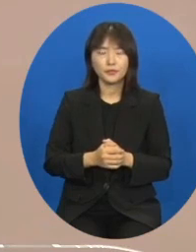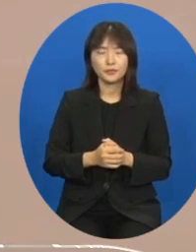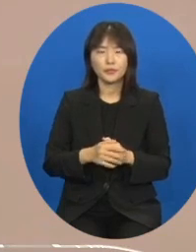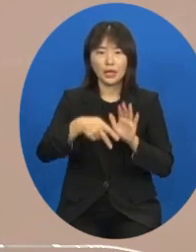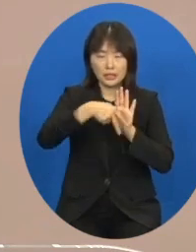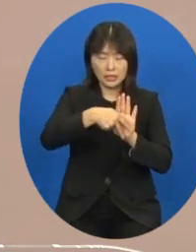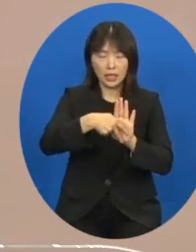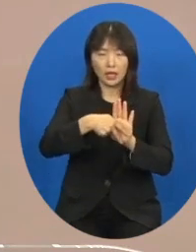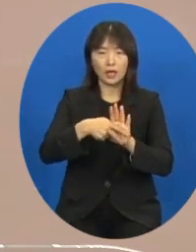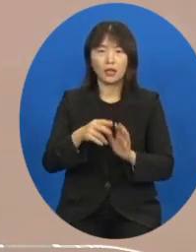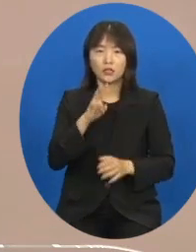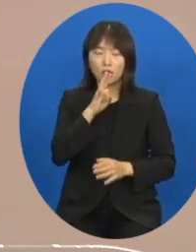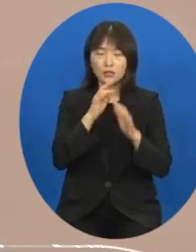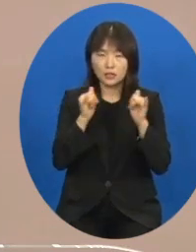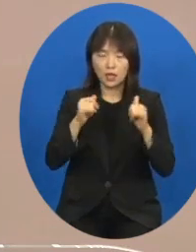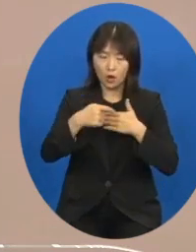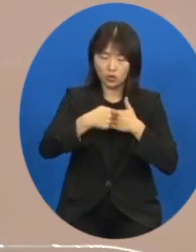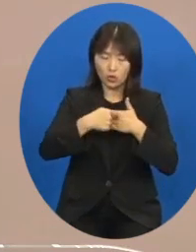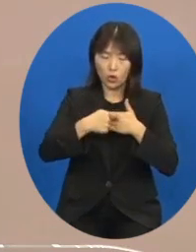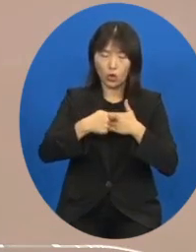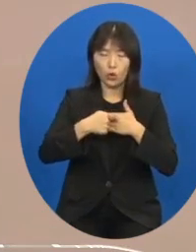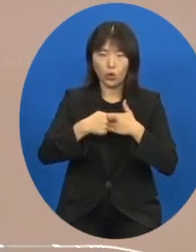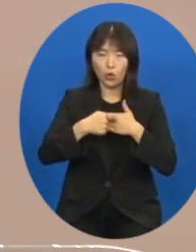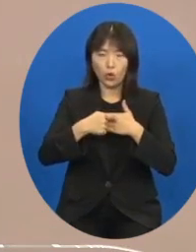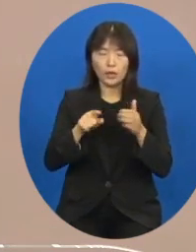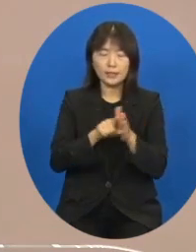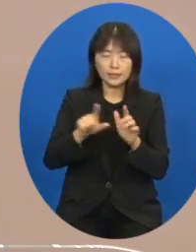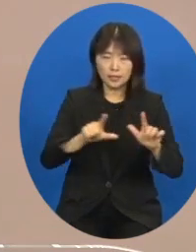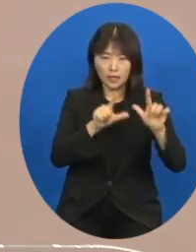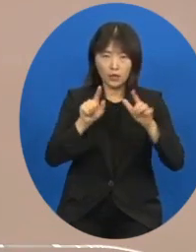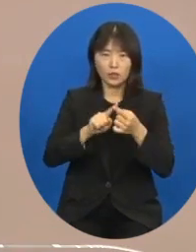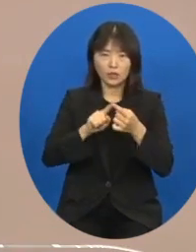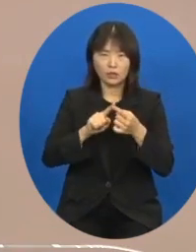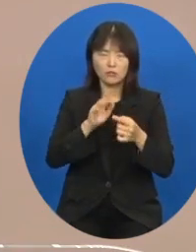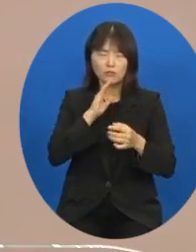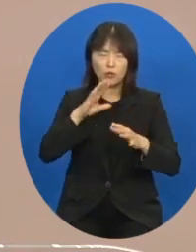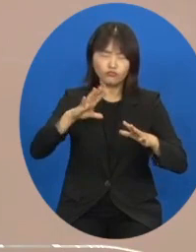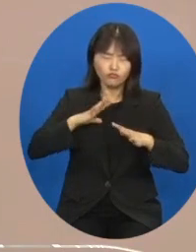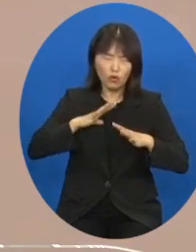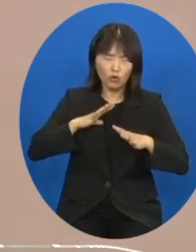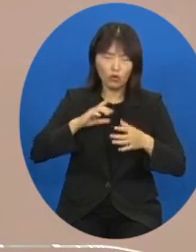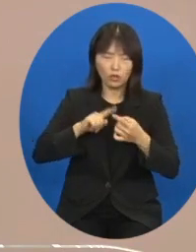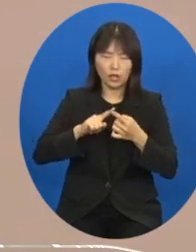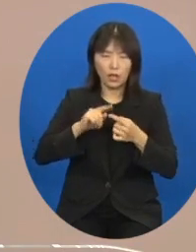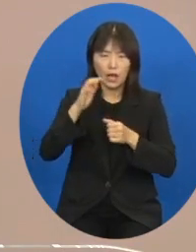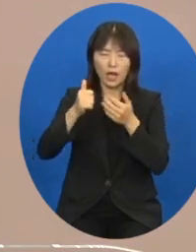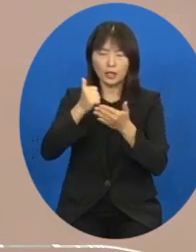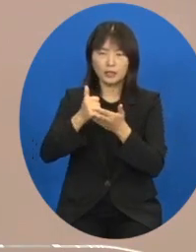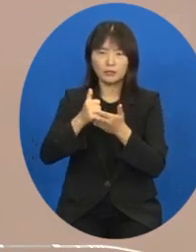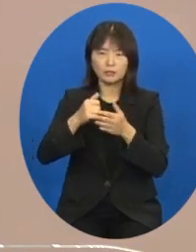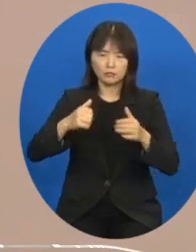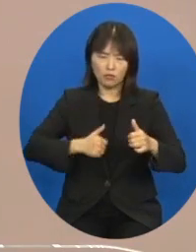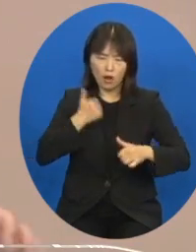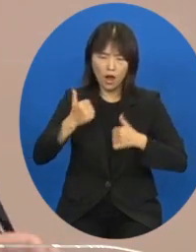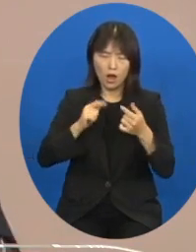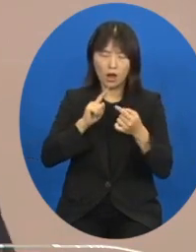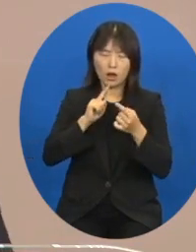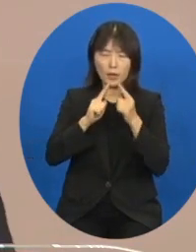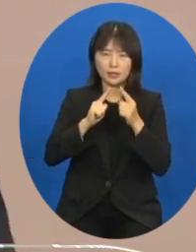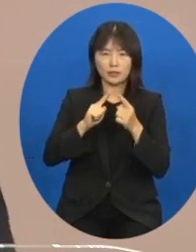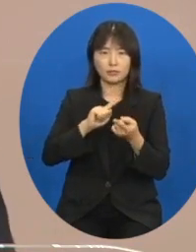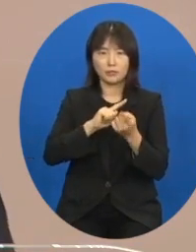겉으로 신앙생활하는 게 얼마나 무서운 것인지를 하나님의 진노하심의 말씀을 대언해줍니다.